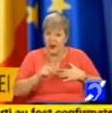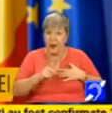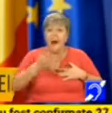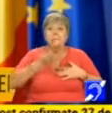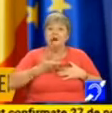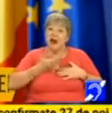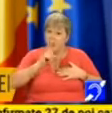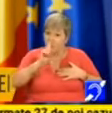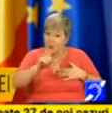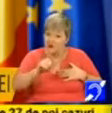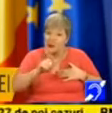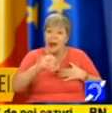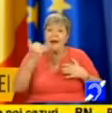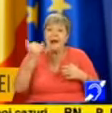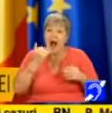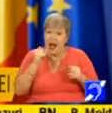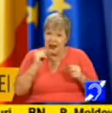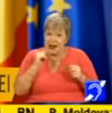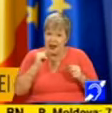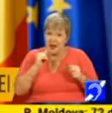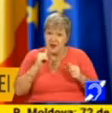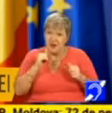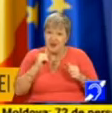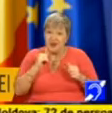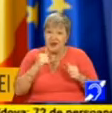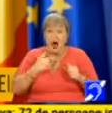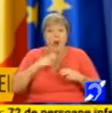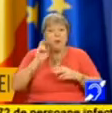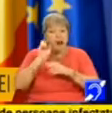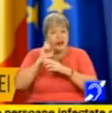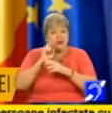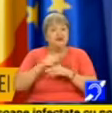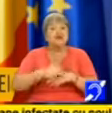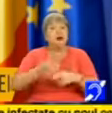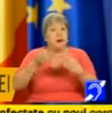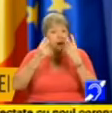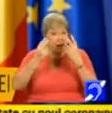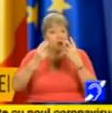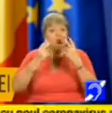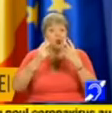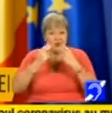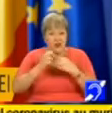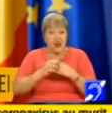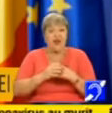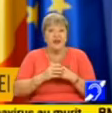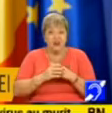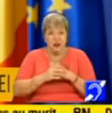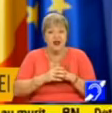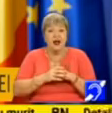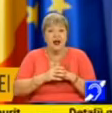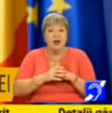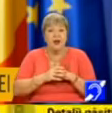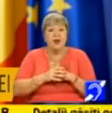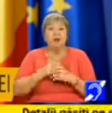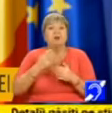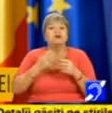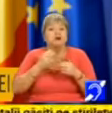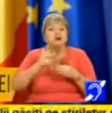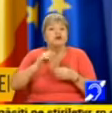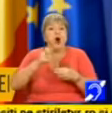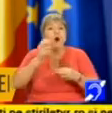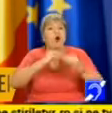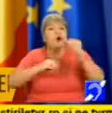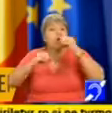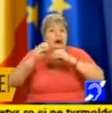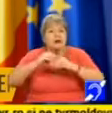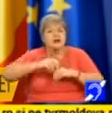preoților care au avut o contribuție semnificativă în a organiza